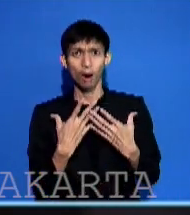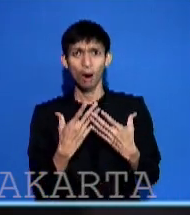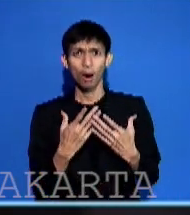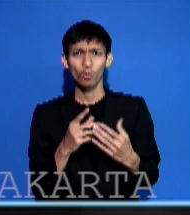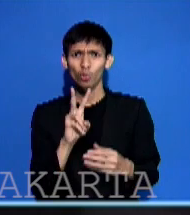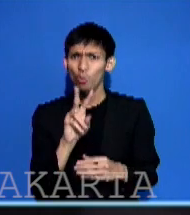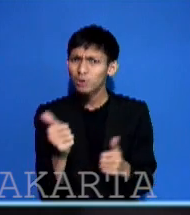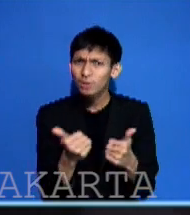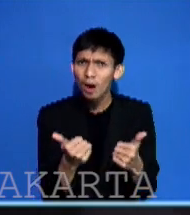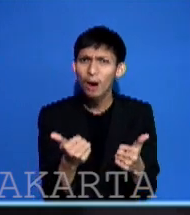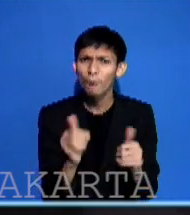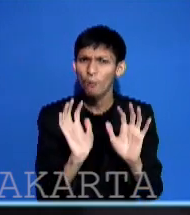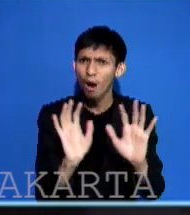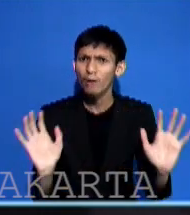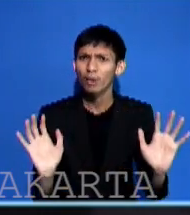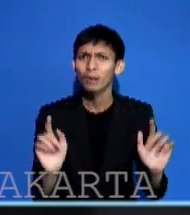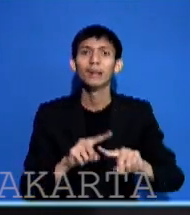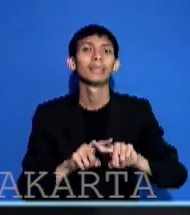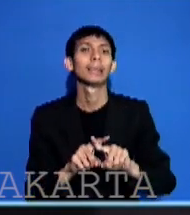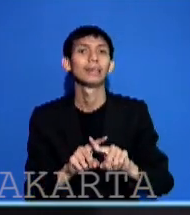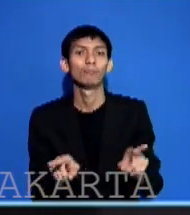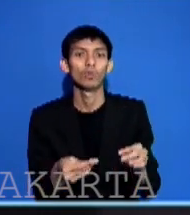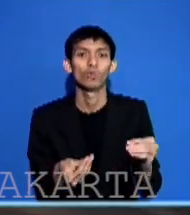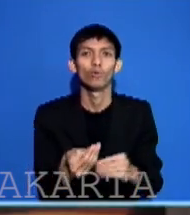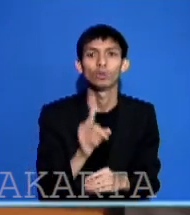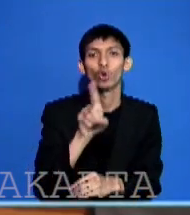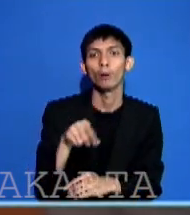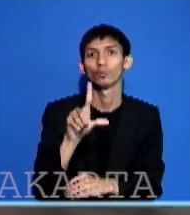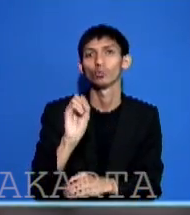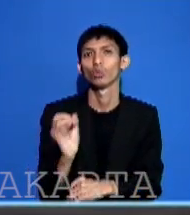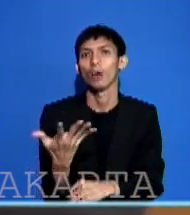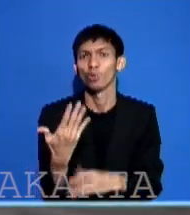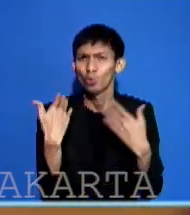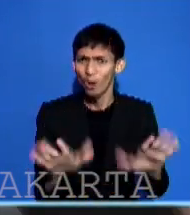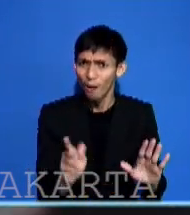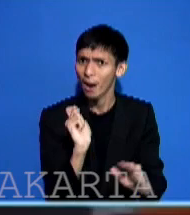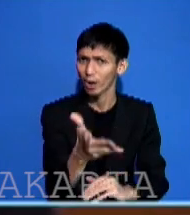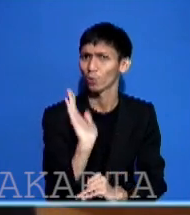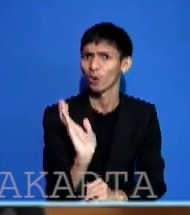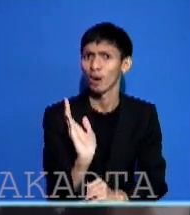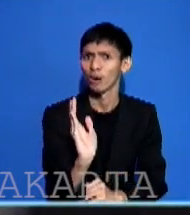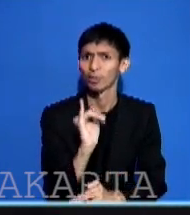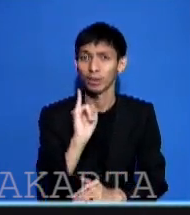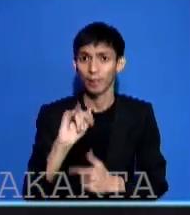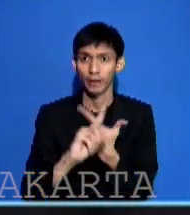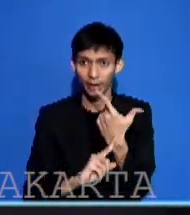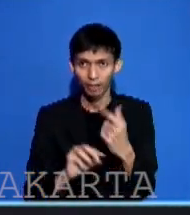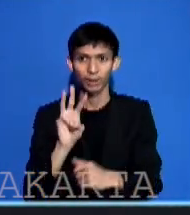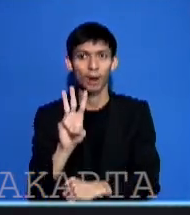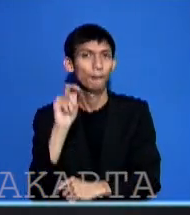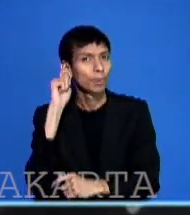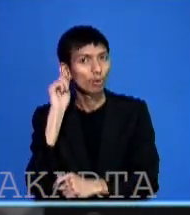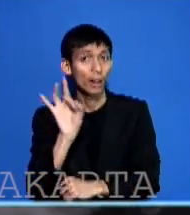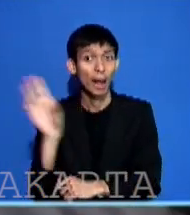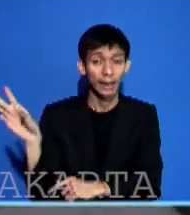bisa sebanyak itu sedangkan dia sudah bayar 1.700.000. Selain korban IY, polisi juga menemukan 3 wanita lain di rumah